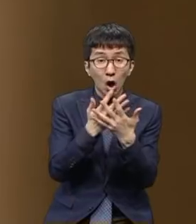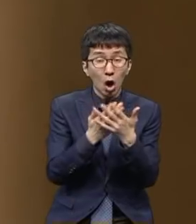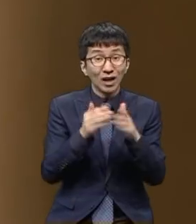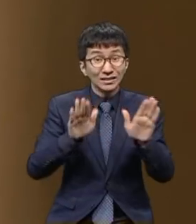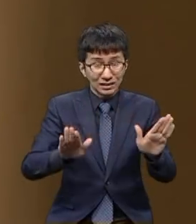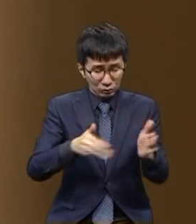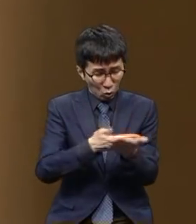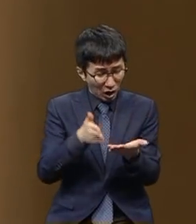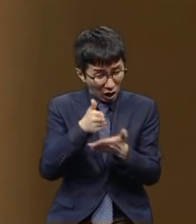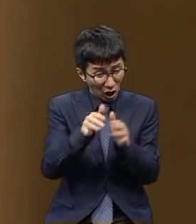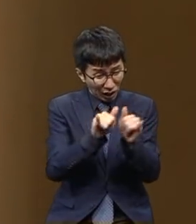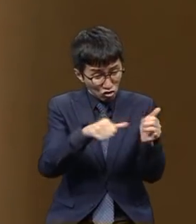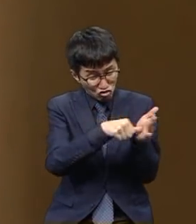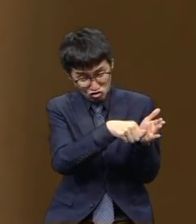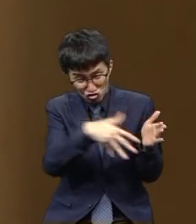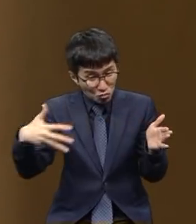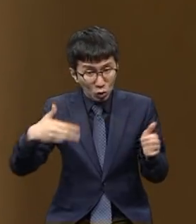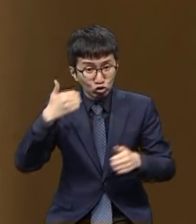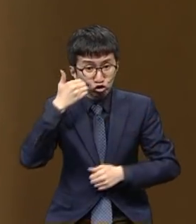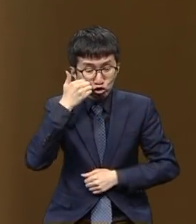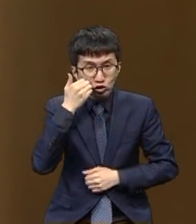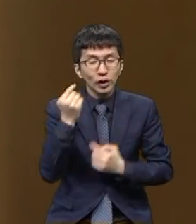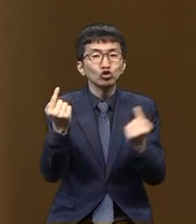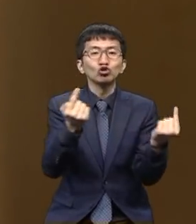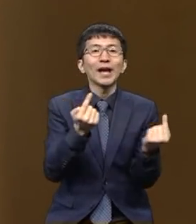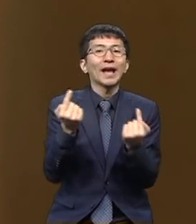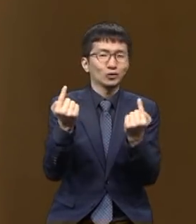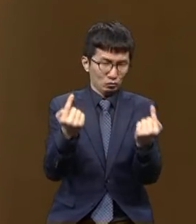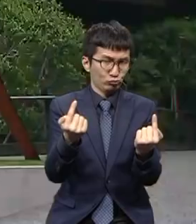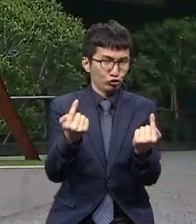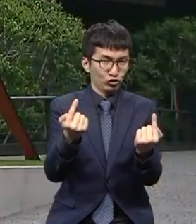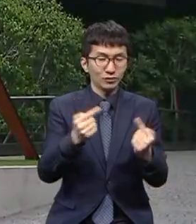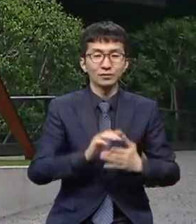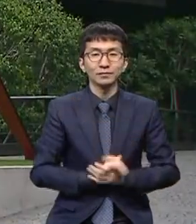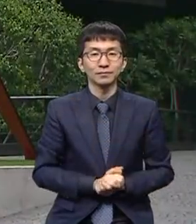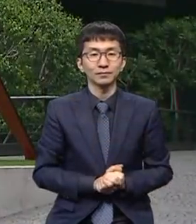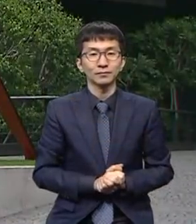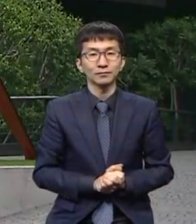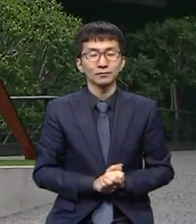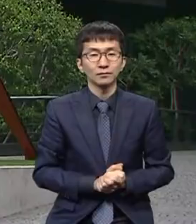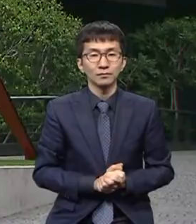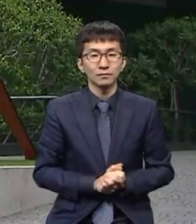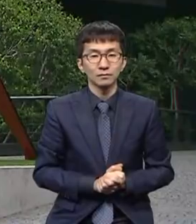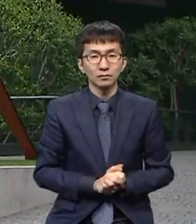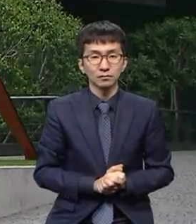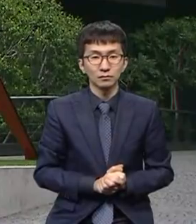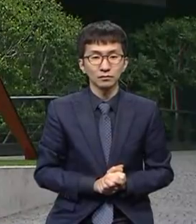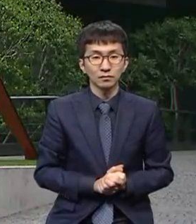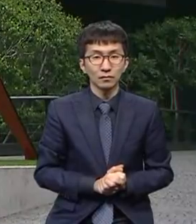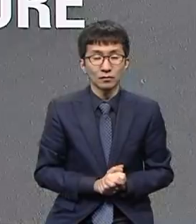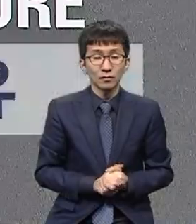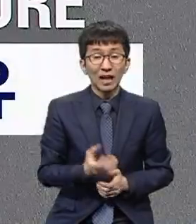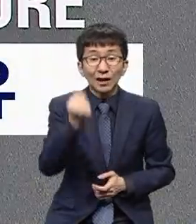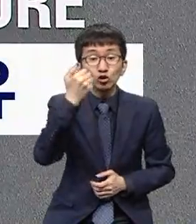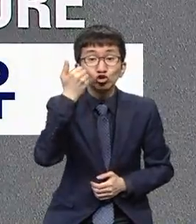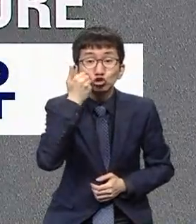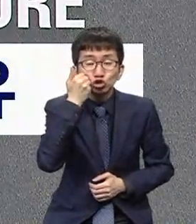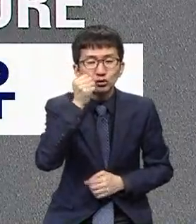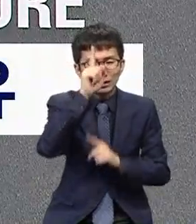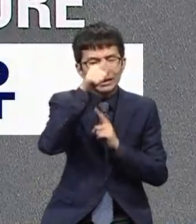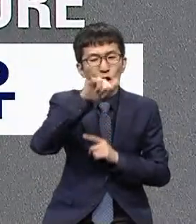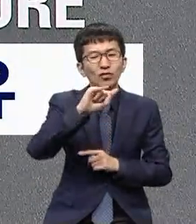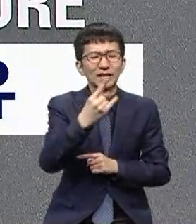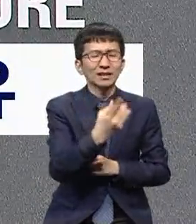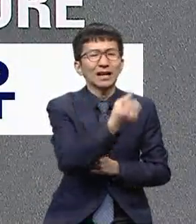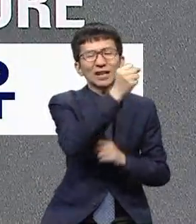꼽히는 게르하르트 리히터의 두 개의 촛불 등입니다. 이 작품들 모두 소장자가 고 이건희